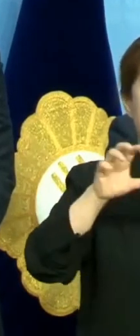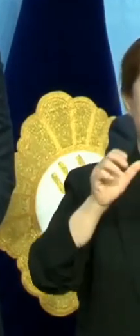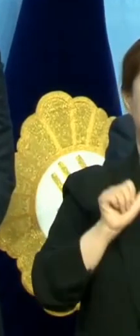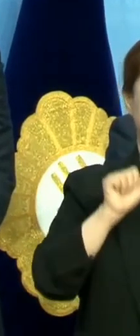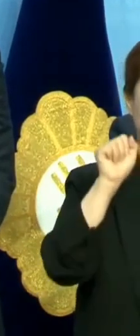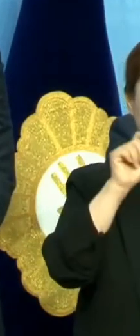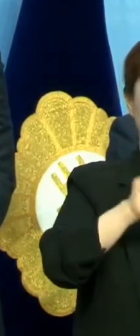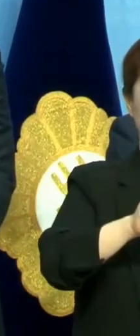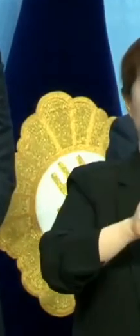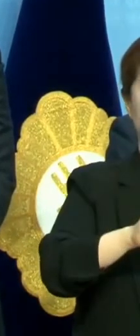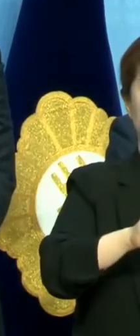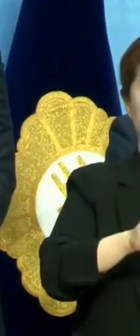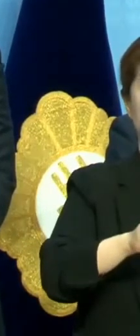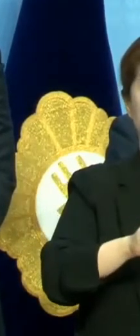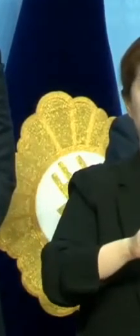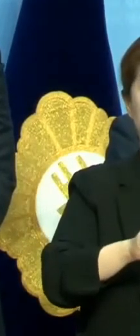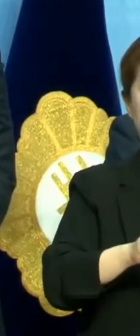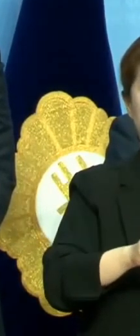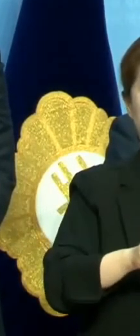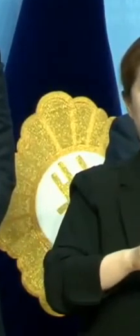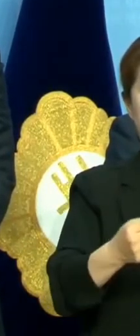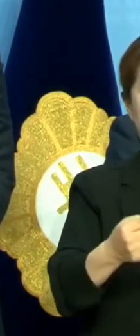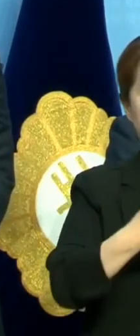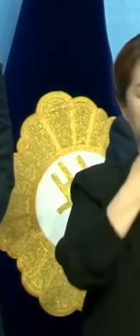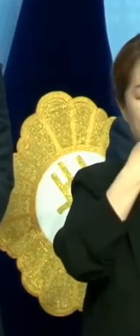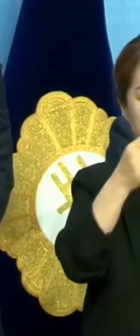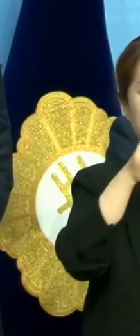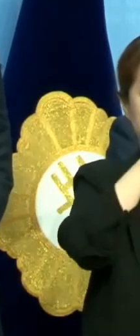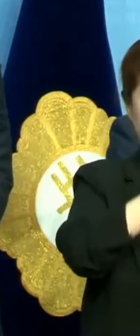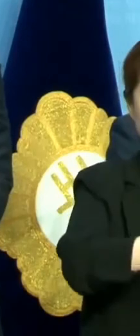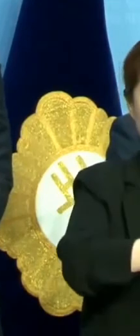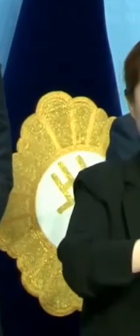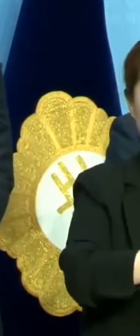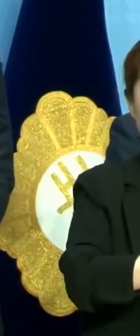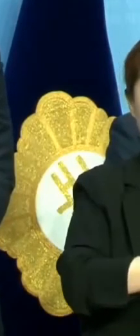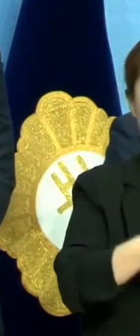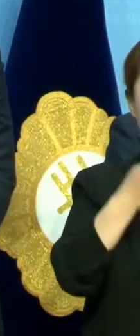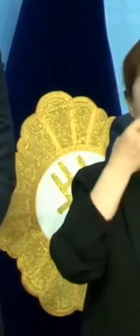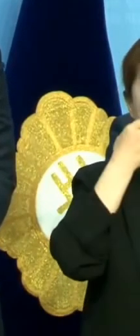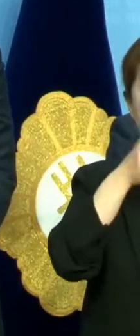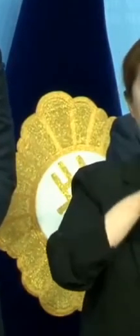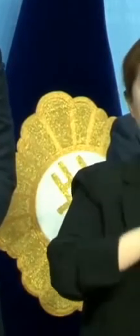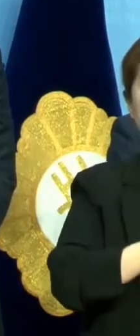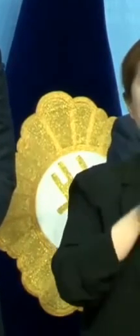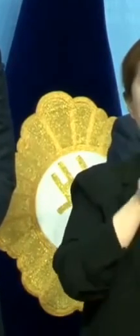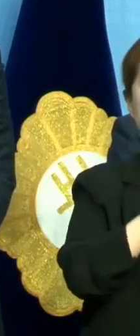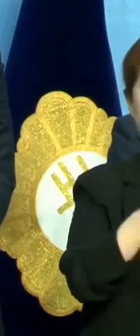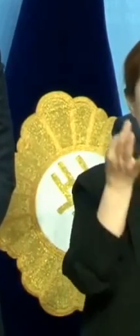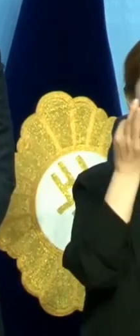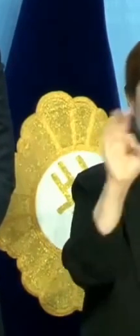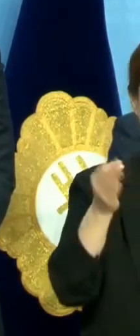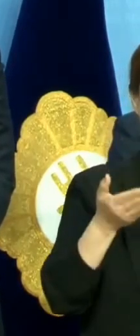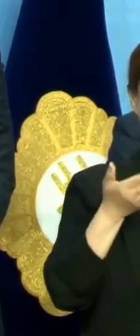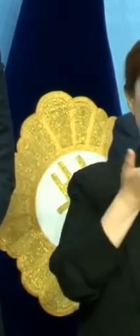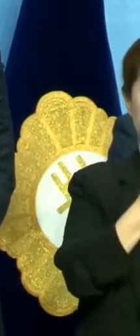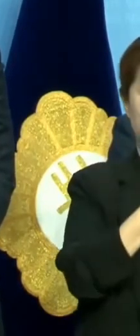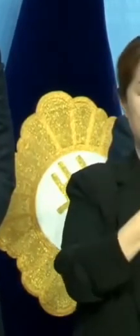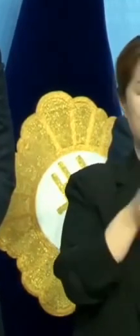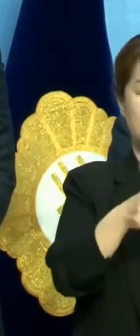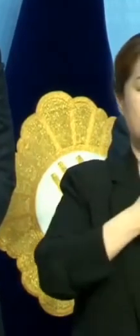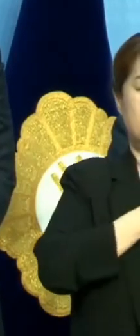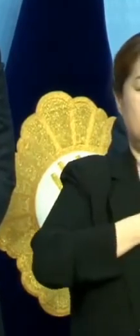운동도 멋스럽게 잘하고 갔다고 엄마가 인정하고 그